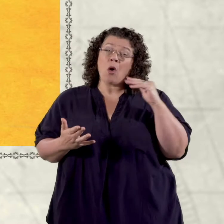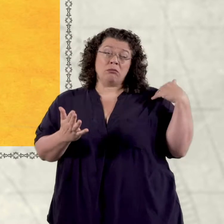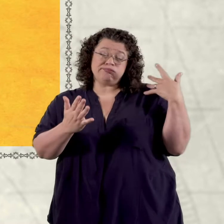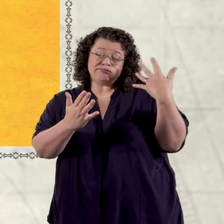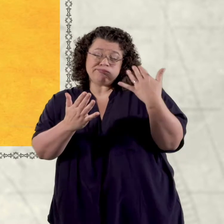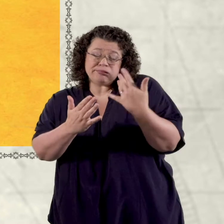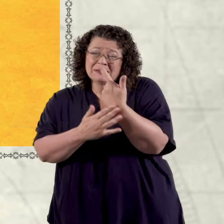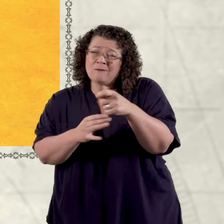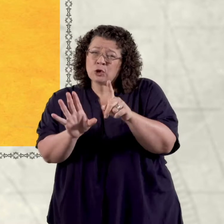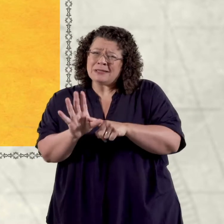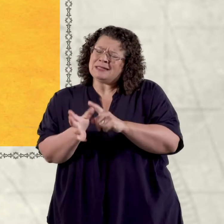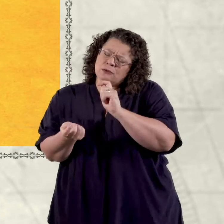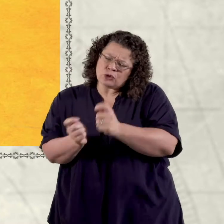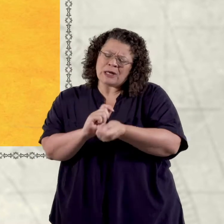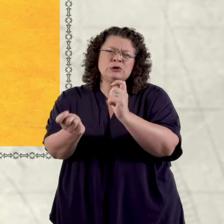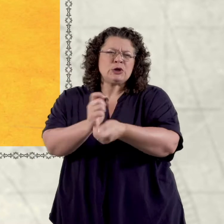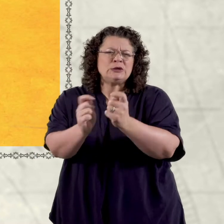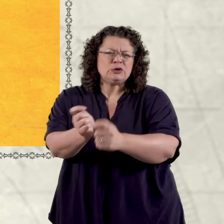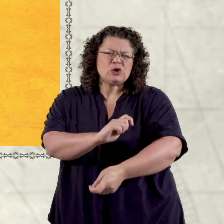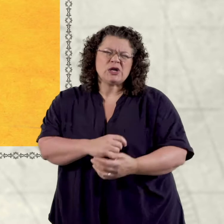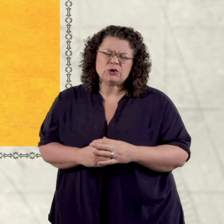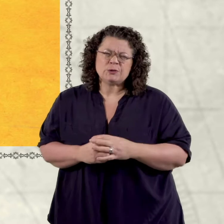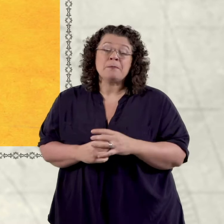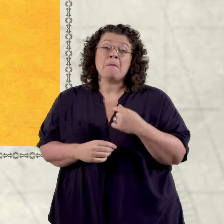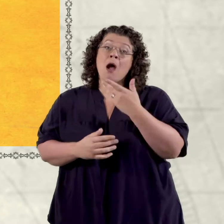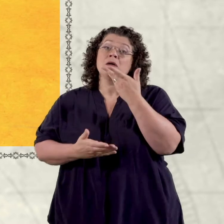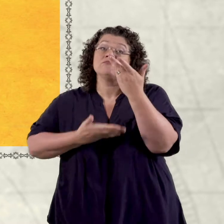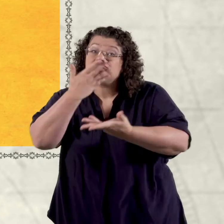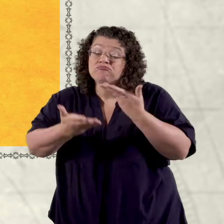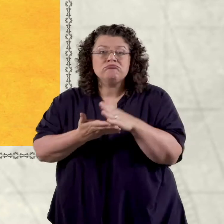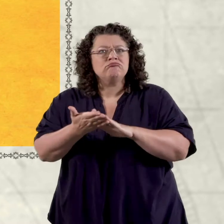O'n i wedi clywed fod pethau wedi newid ers 700 mlynedd.